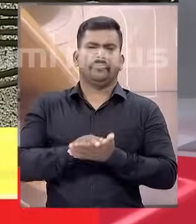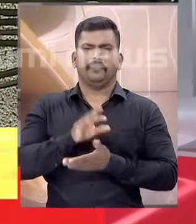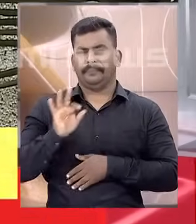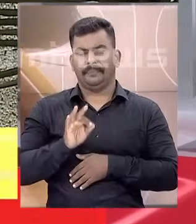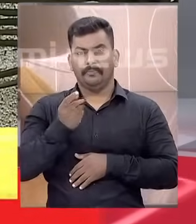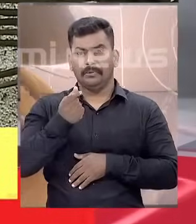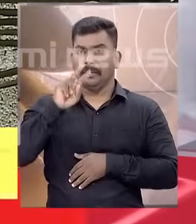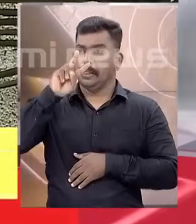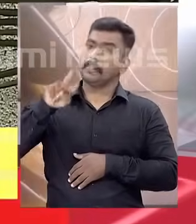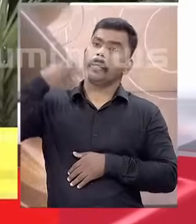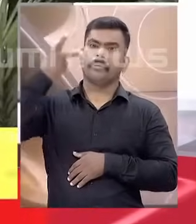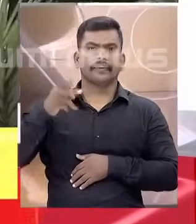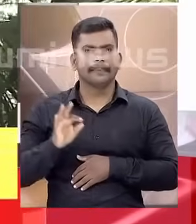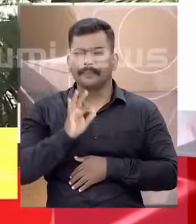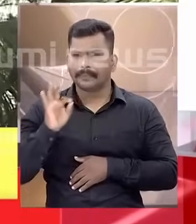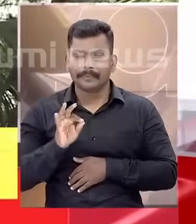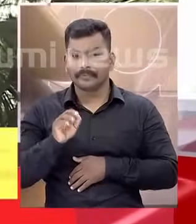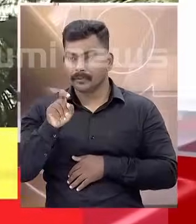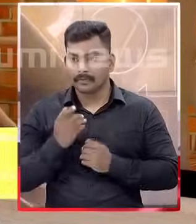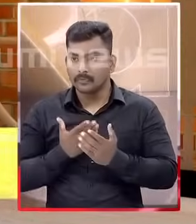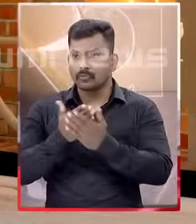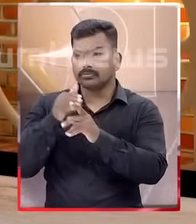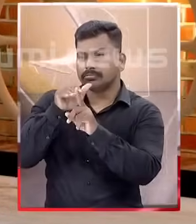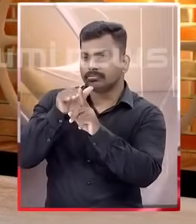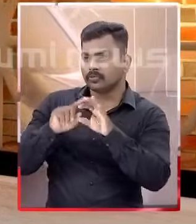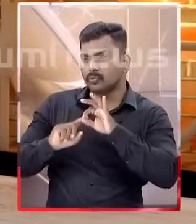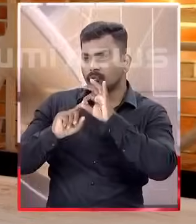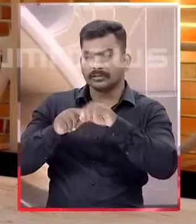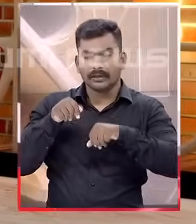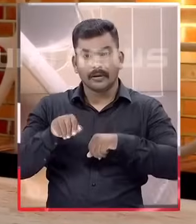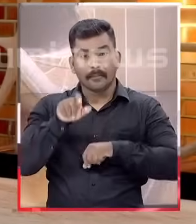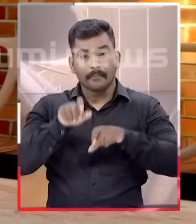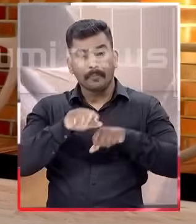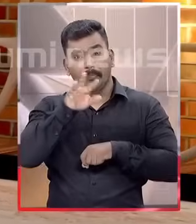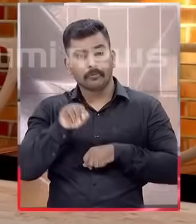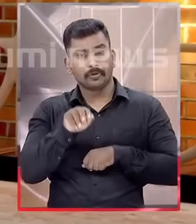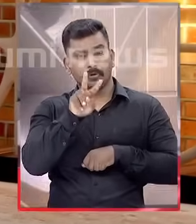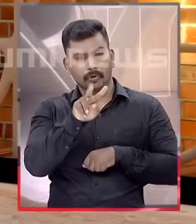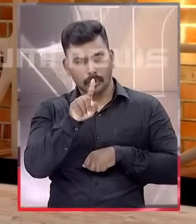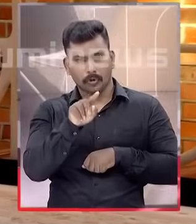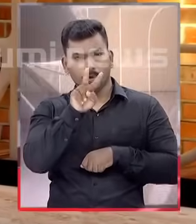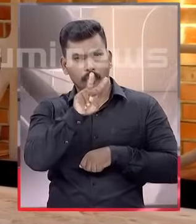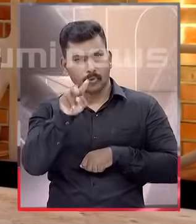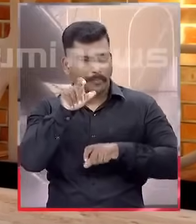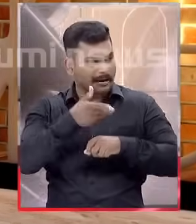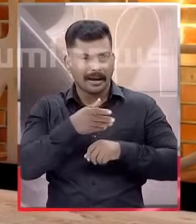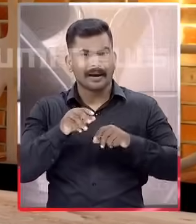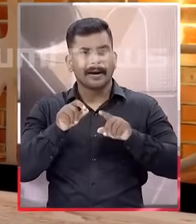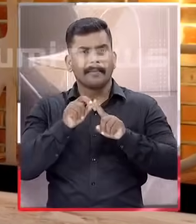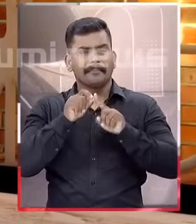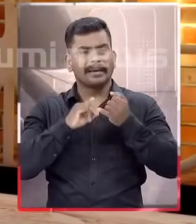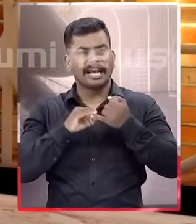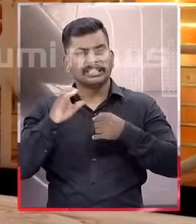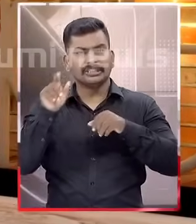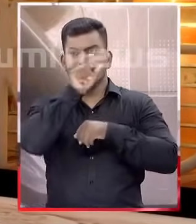രീതിയിലുള്ള വർധനവാണ് ഗവൺമെന്റ്. അല്ല, ശ്രീ റെജി ലൂക്കോസ്, ശ്രീ റെജി ലൂക്കോസ്, ഈ ഇരിക്കുന്ന 10-21 ആളുകൾ അവരൊക്കെ പല രാഷ്ട്രീയ മുന്നണികളുടെയും